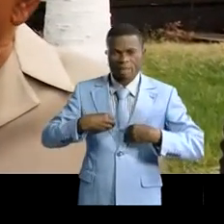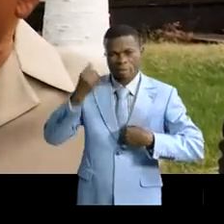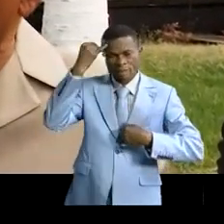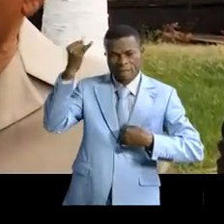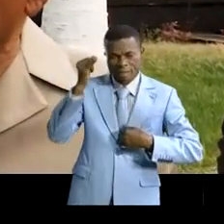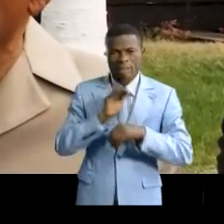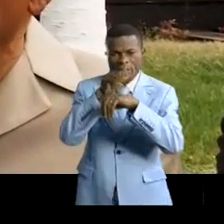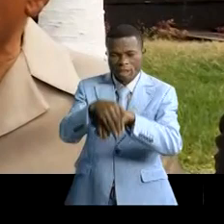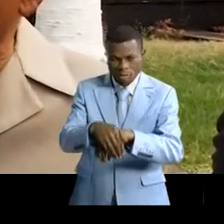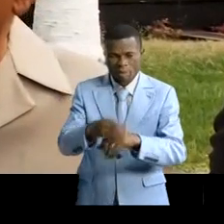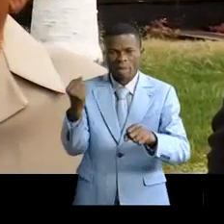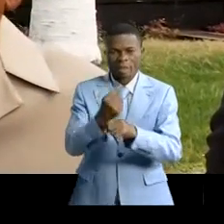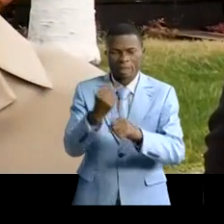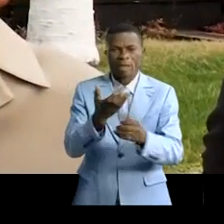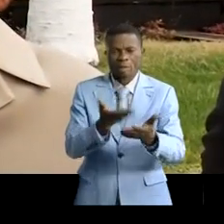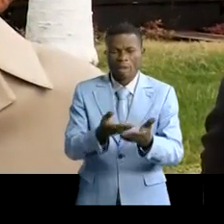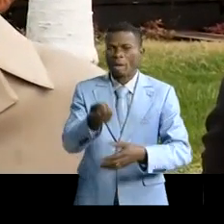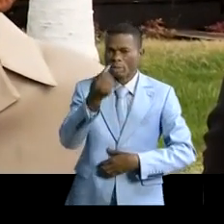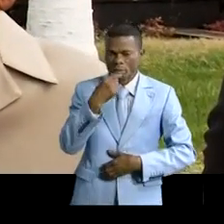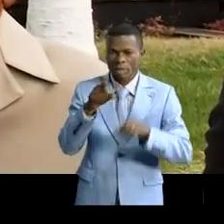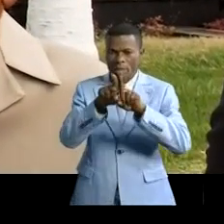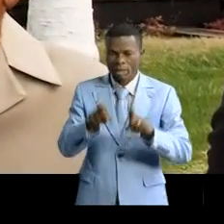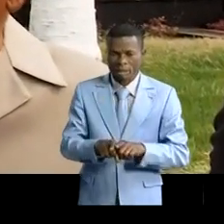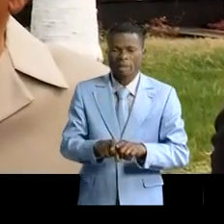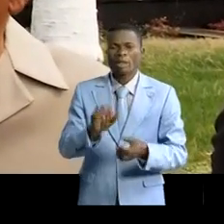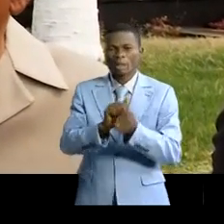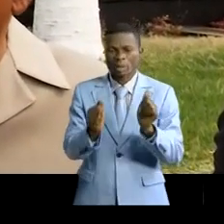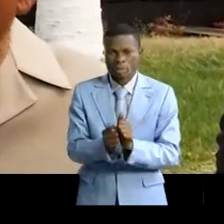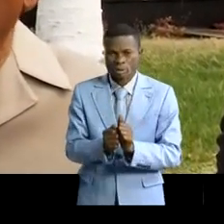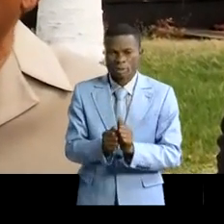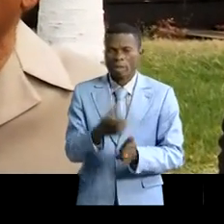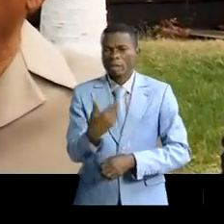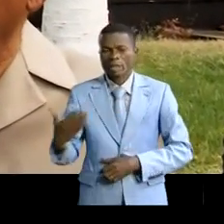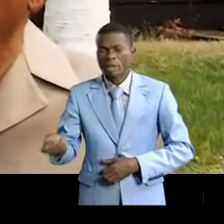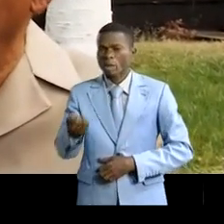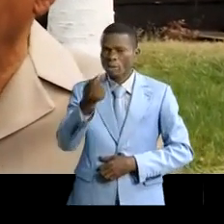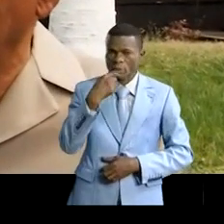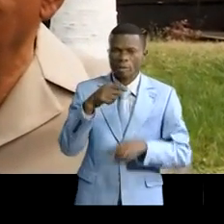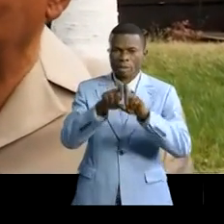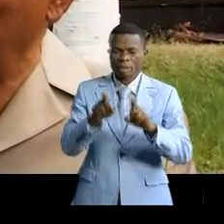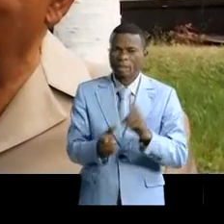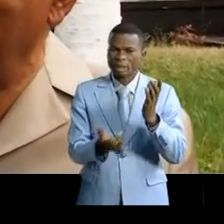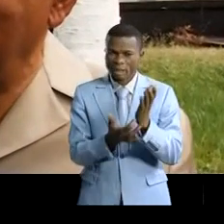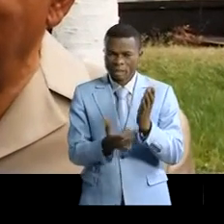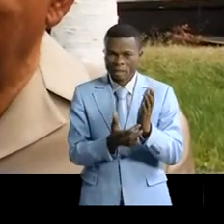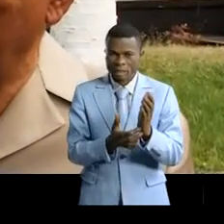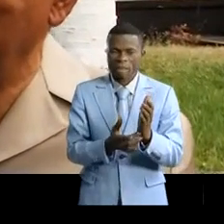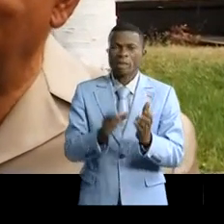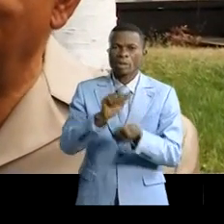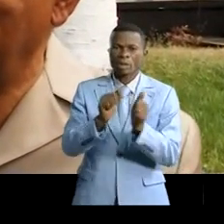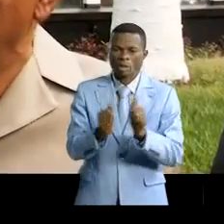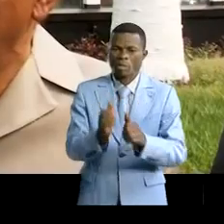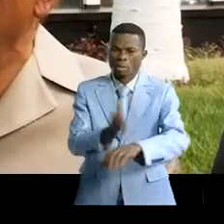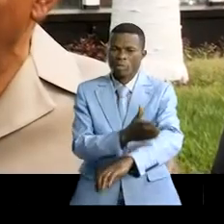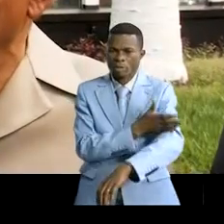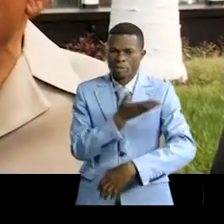dans cette réglementation efficace et efficiente des médicaments, des produits médicaux et des technologies en termes